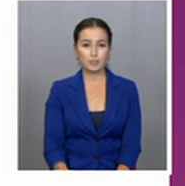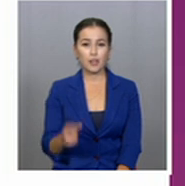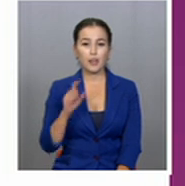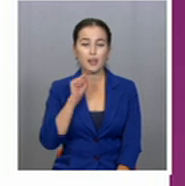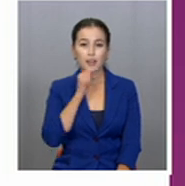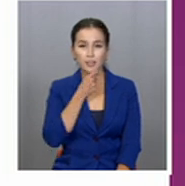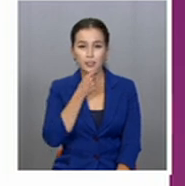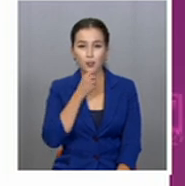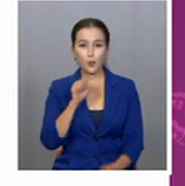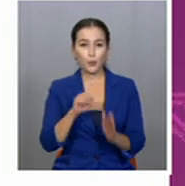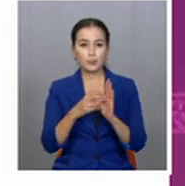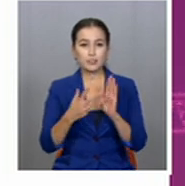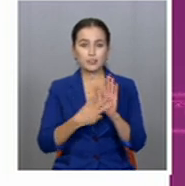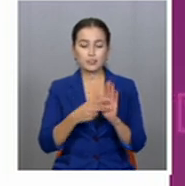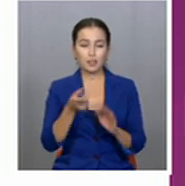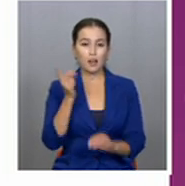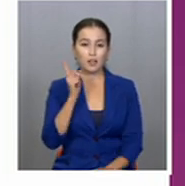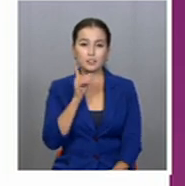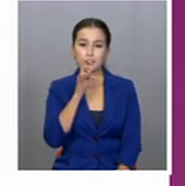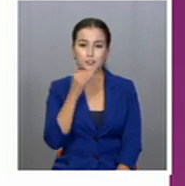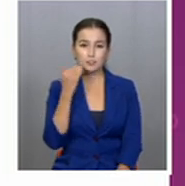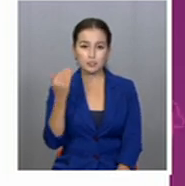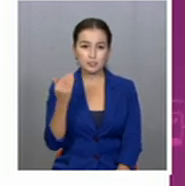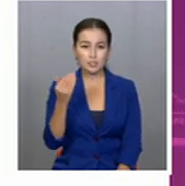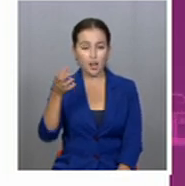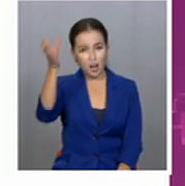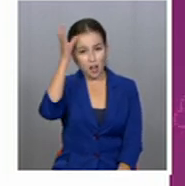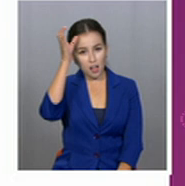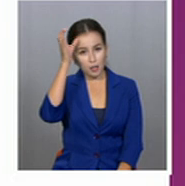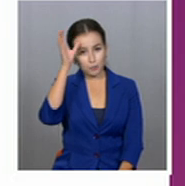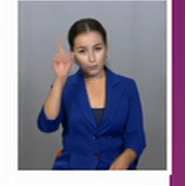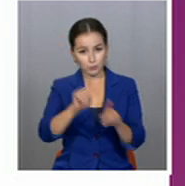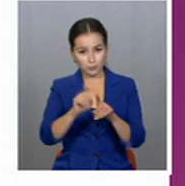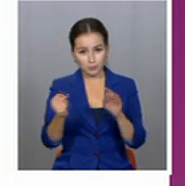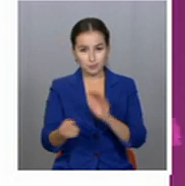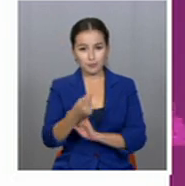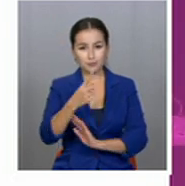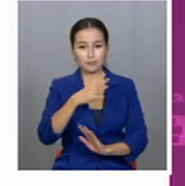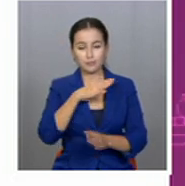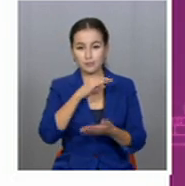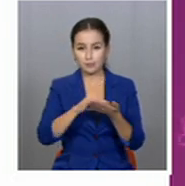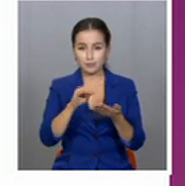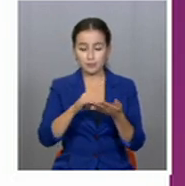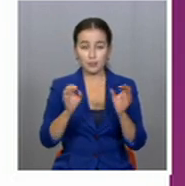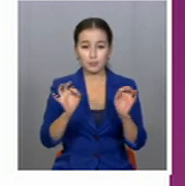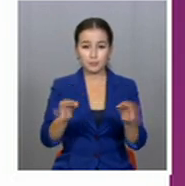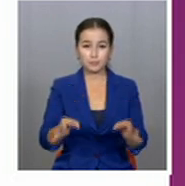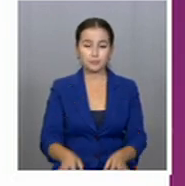Экономика 18-ші ғасырда ғылым ретінде қалыптасты. Дұрыс.